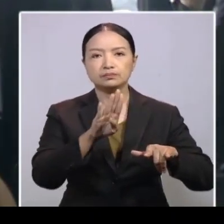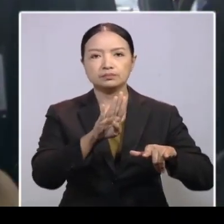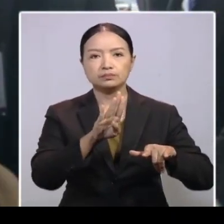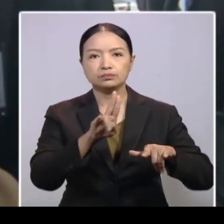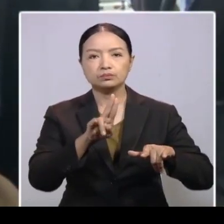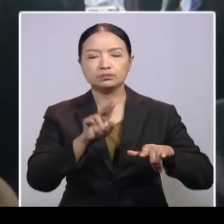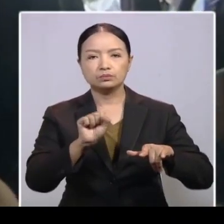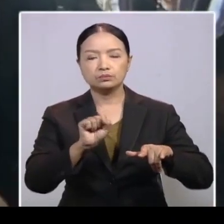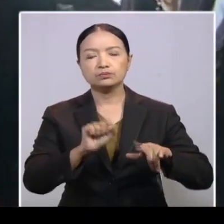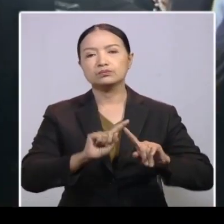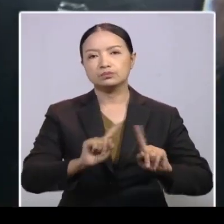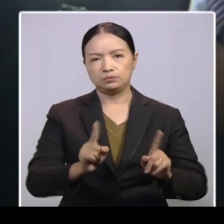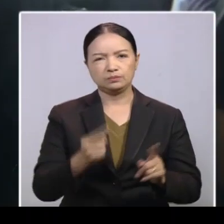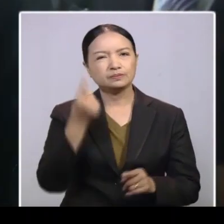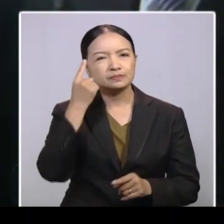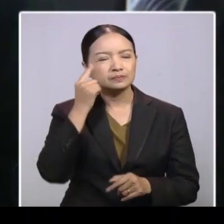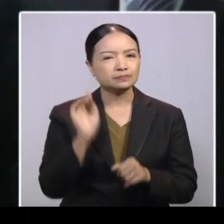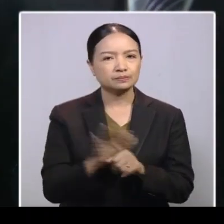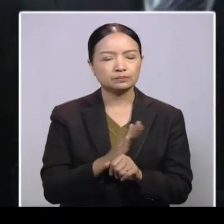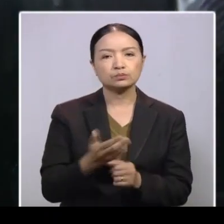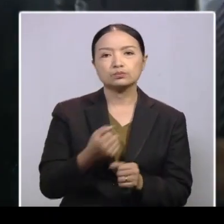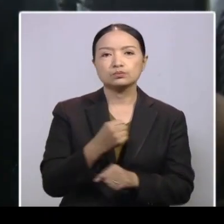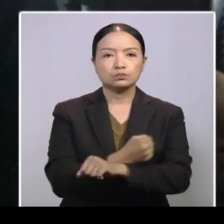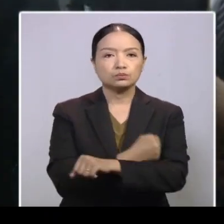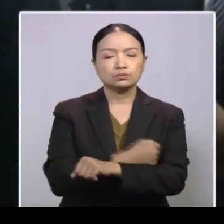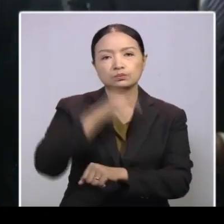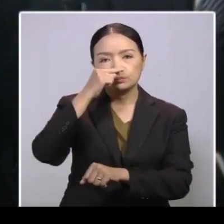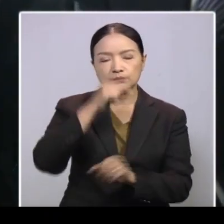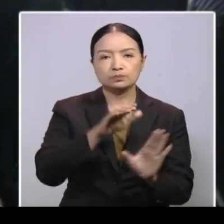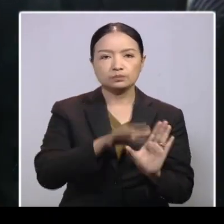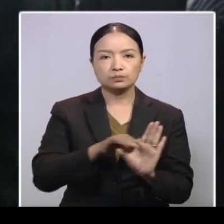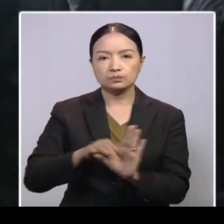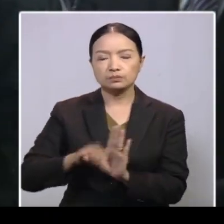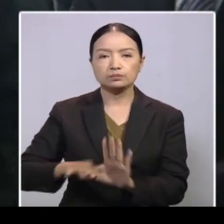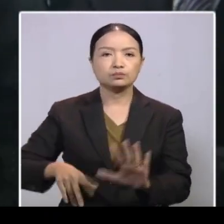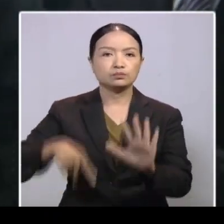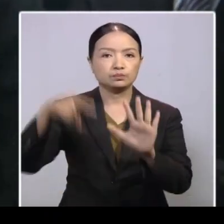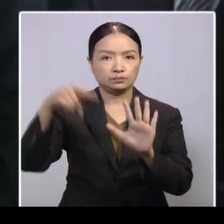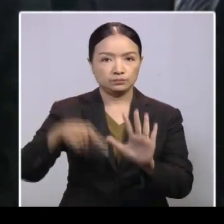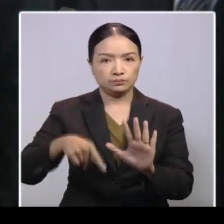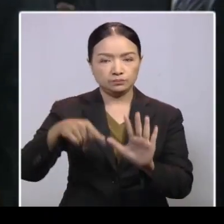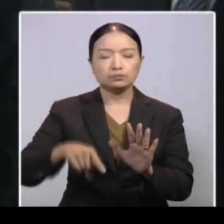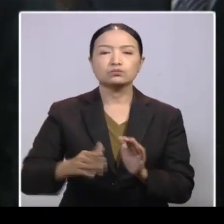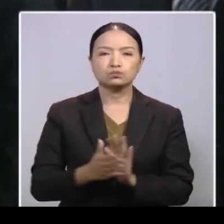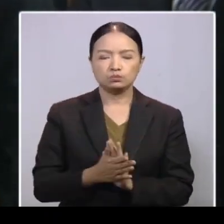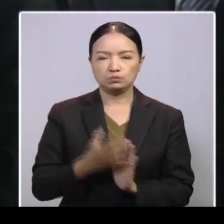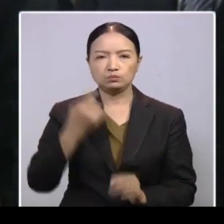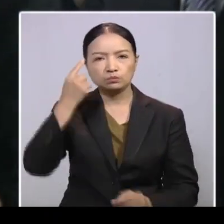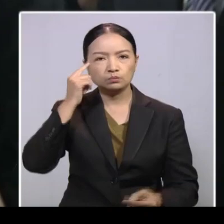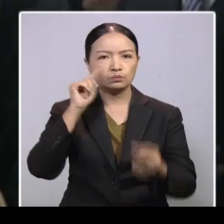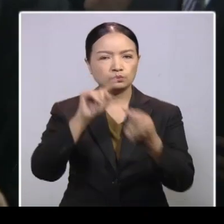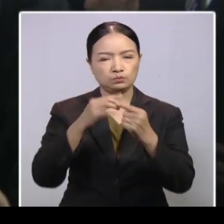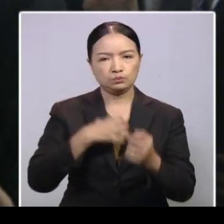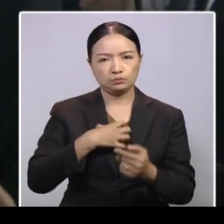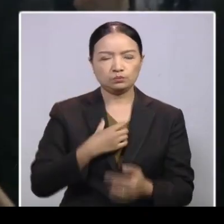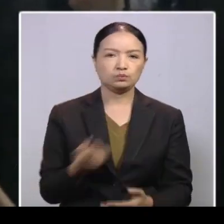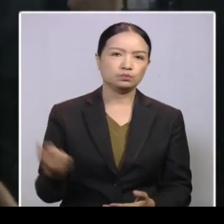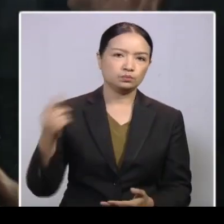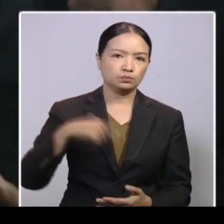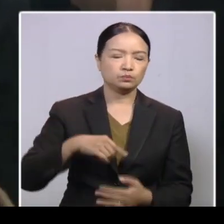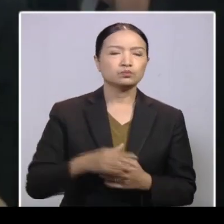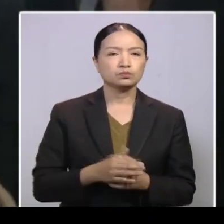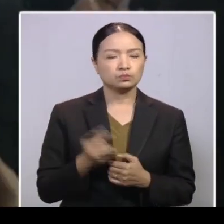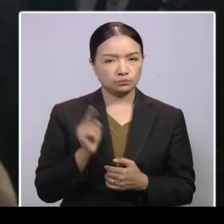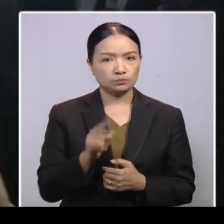ไม่เพียงพอนะครับเพราะว่ามีแรงงานไทยลงทะเบียนไว้กว่า 5,000 คนมีผู้ประสงค์ที่จะเดินทางกลับเยอะนะครับเพราะฉะนั้นอาจจะต้องใ